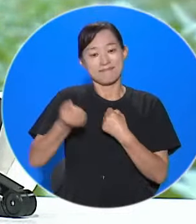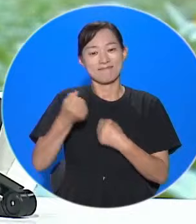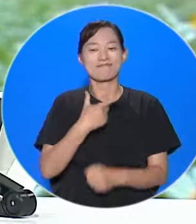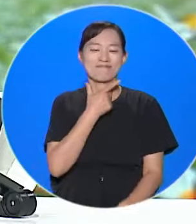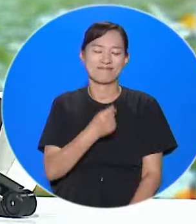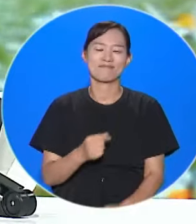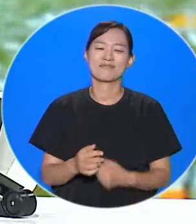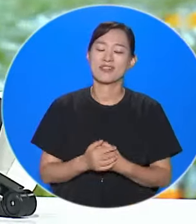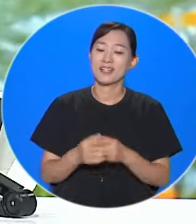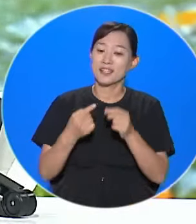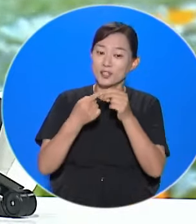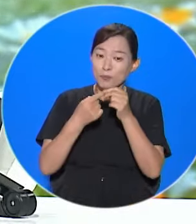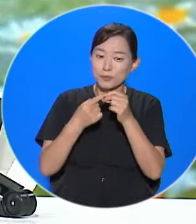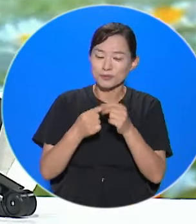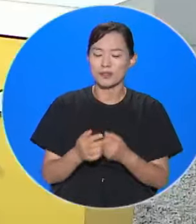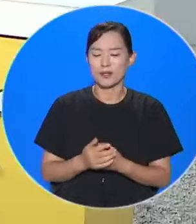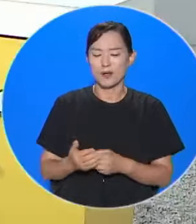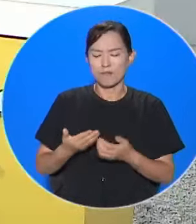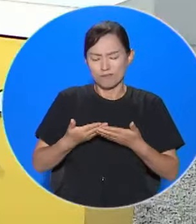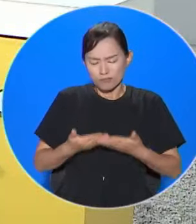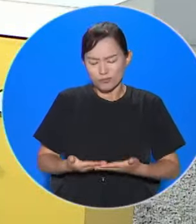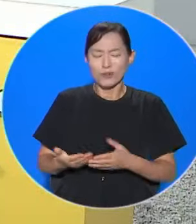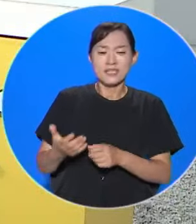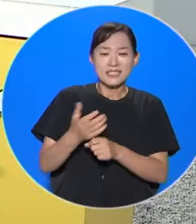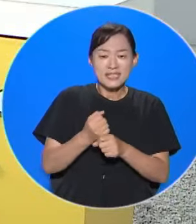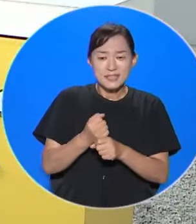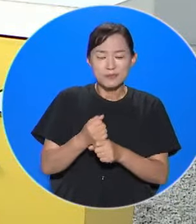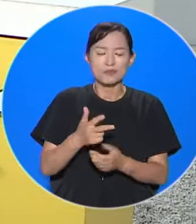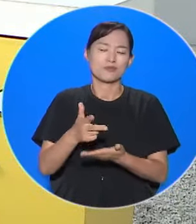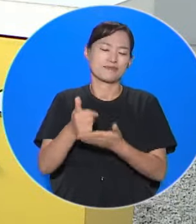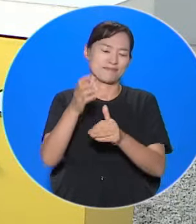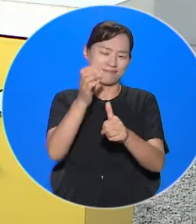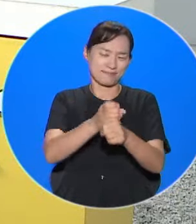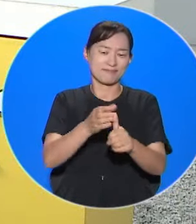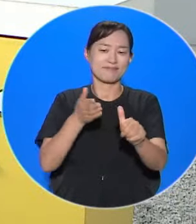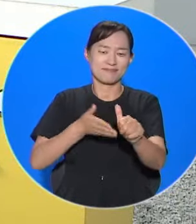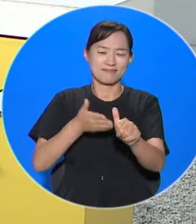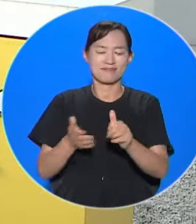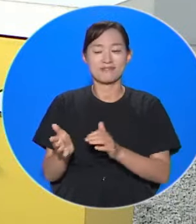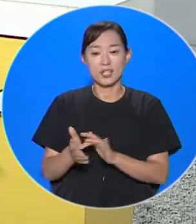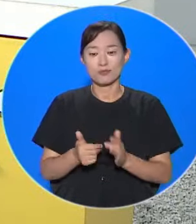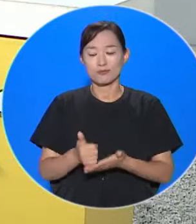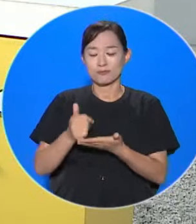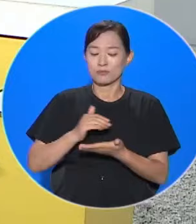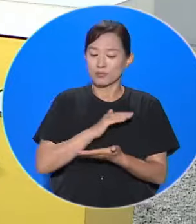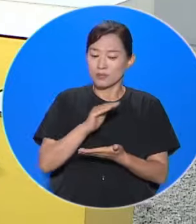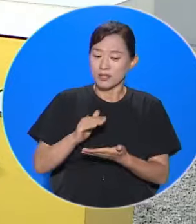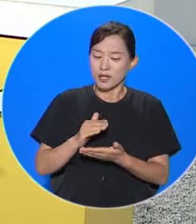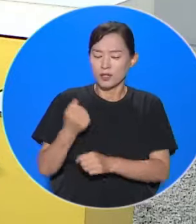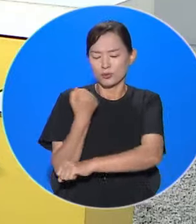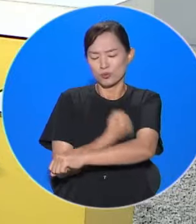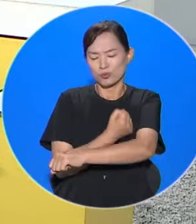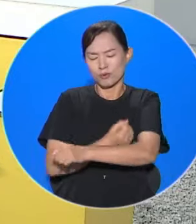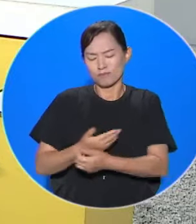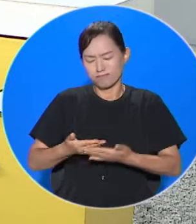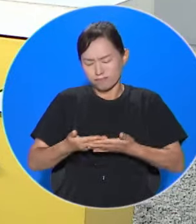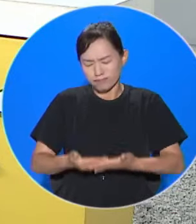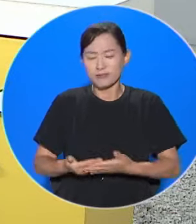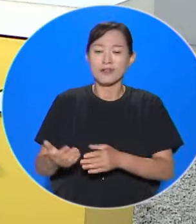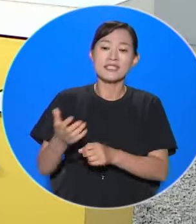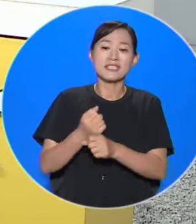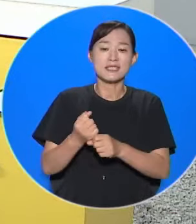바랍니다. 첫째, 무거운 짐을 주님께 맡기십시오. 예수님은 우리에게 수고하고 무거운